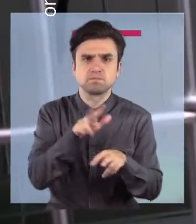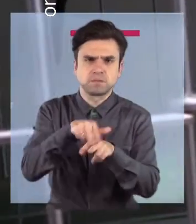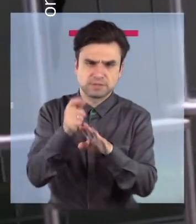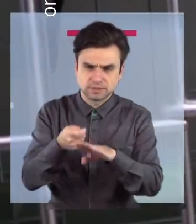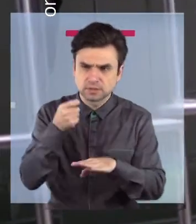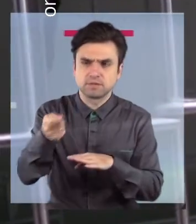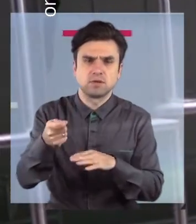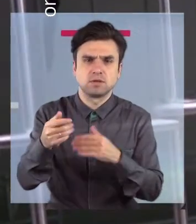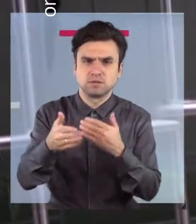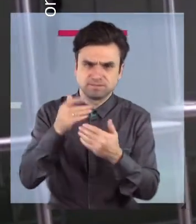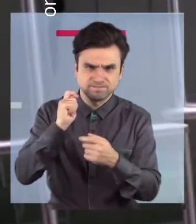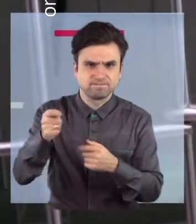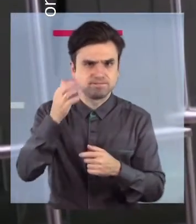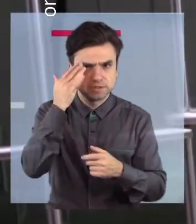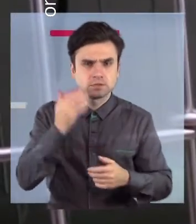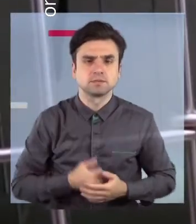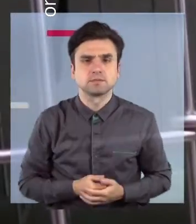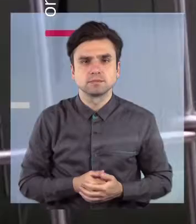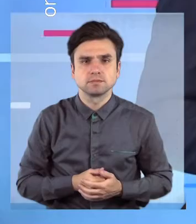Бугайова, Роман Кравченко, Перший міський.